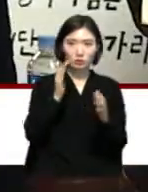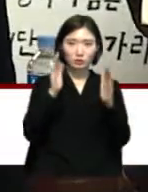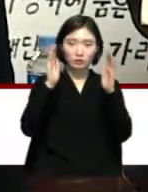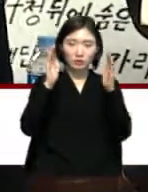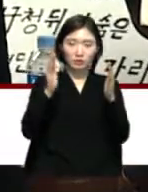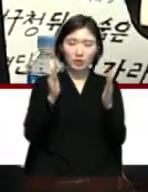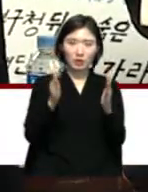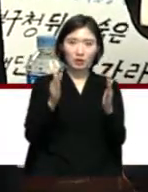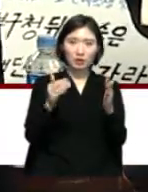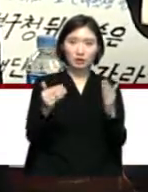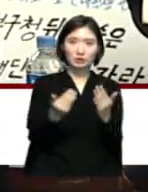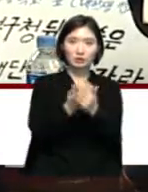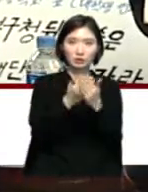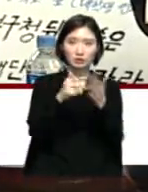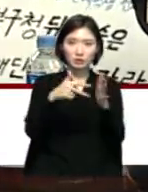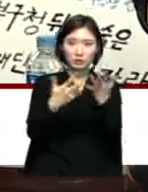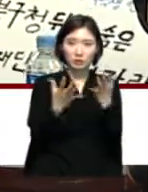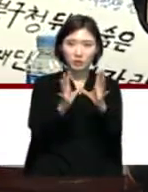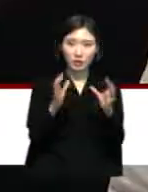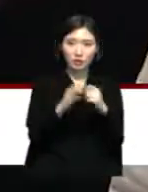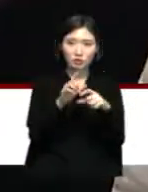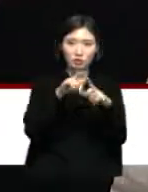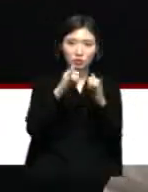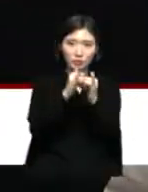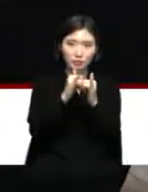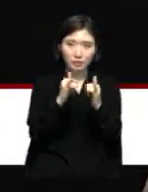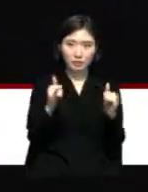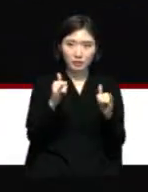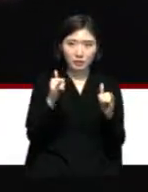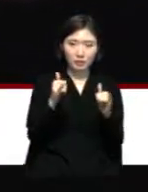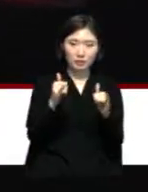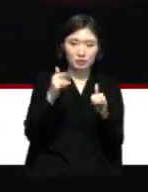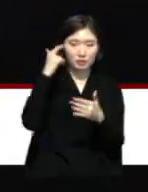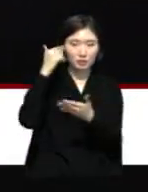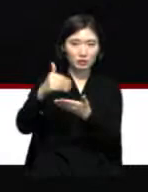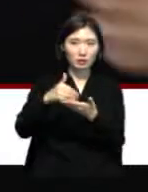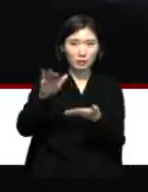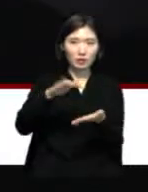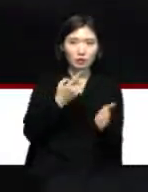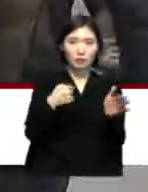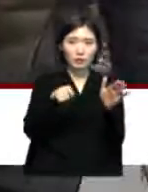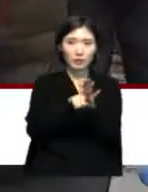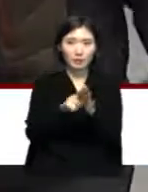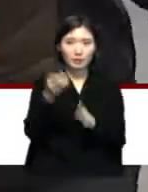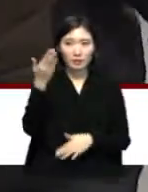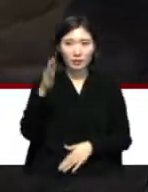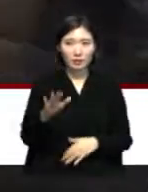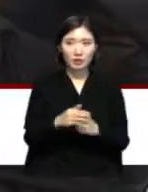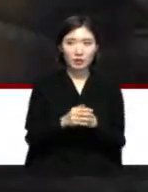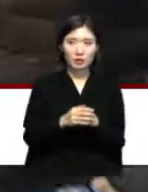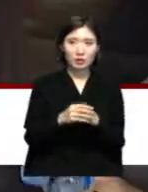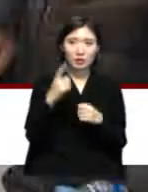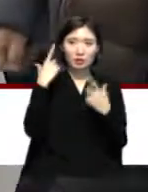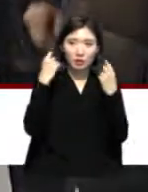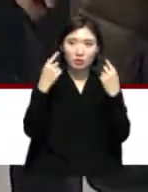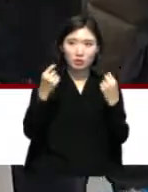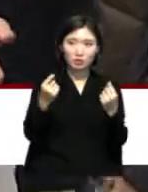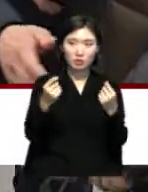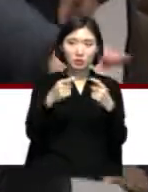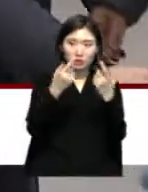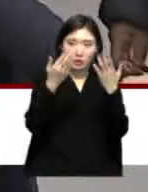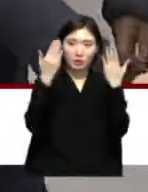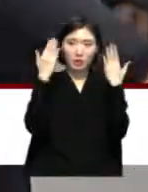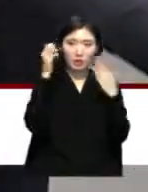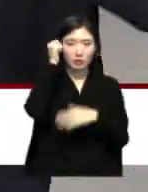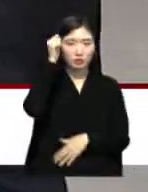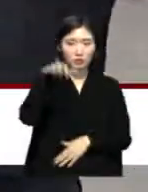한국사학진흥재단과 성북구청은 주민 의견을 수렴하기 위한 자리를 마련했지만 여전히 주민들은 대학생 기숙사가 초등학생들에게